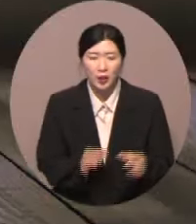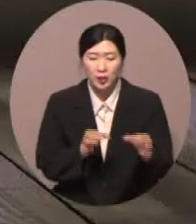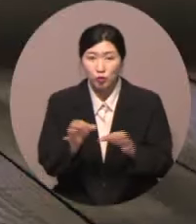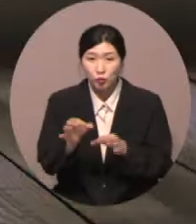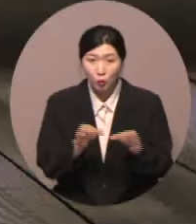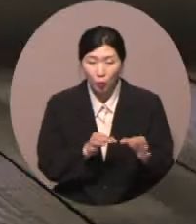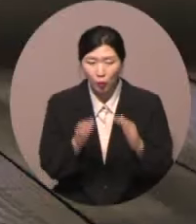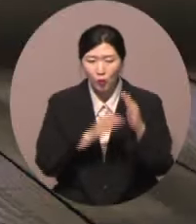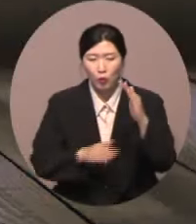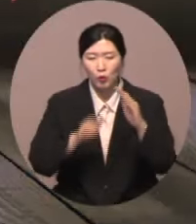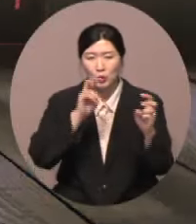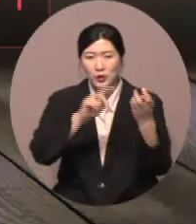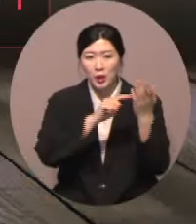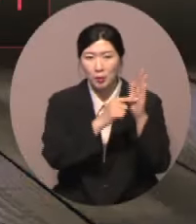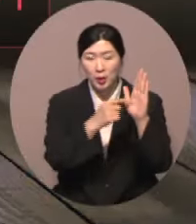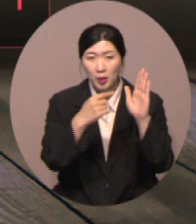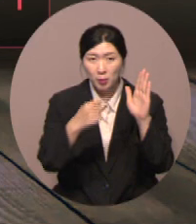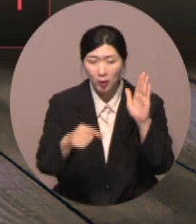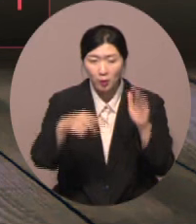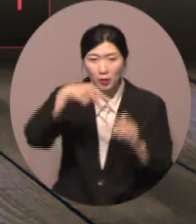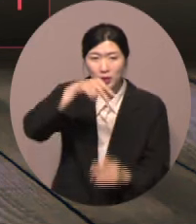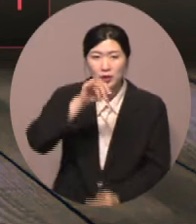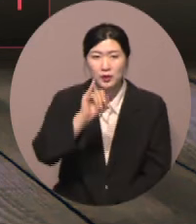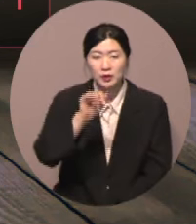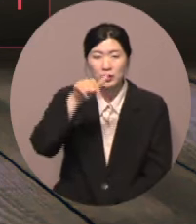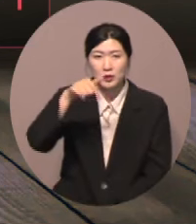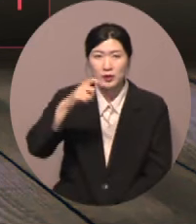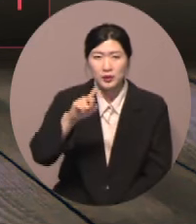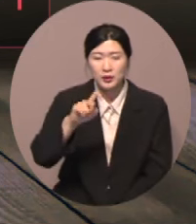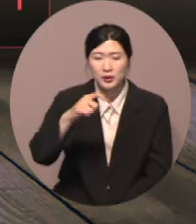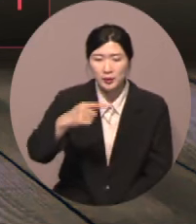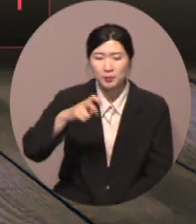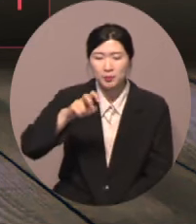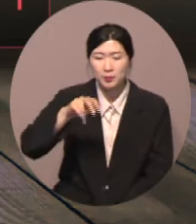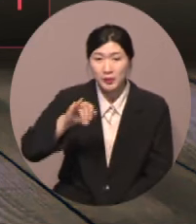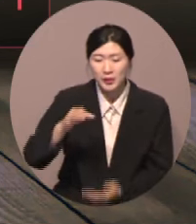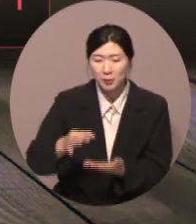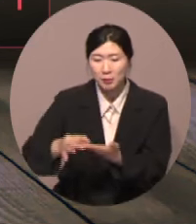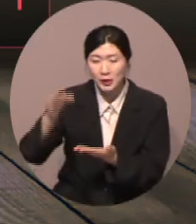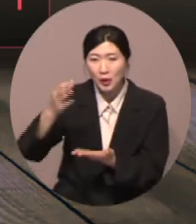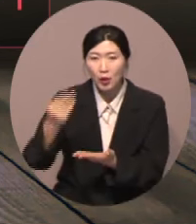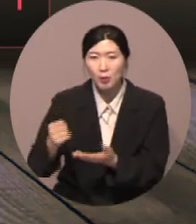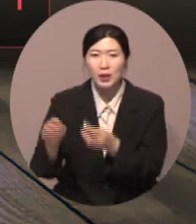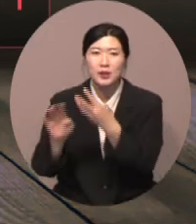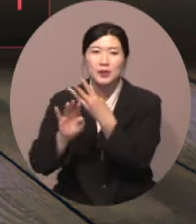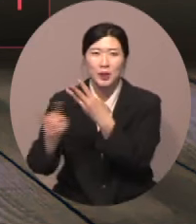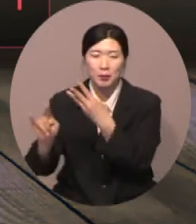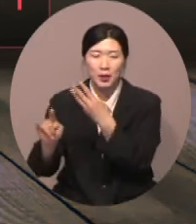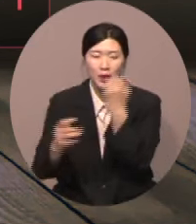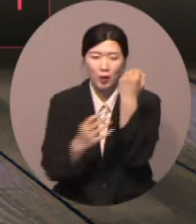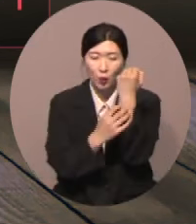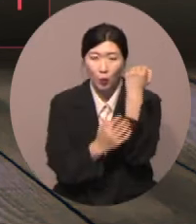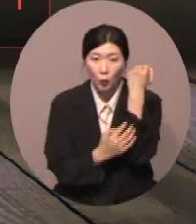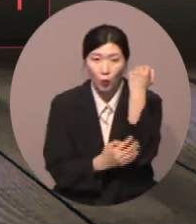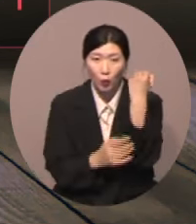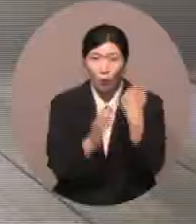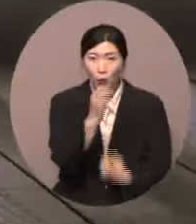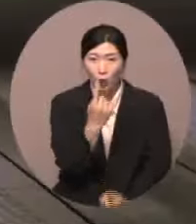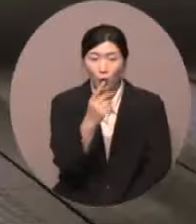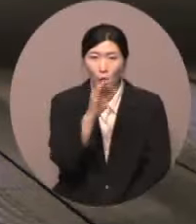한국농수산식품유통공사 자료를 보면 도매가 기준 시금치는 평년보다 3배 가까이 올랐고 오이도 90%